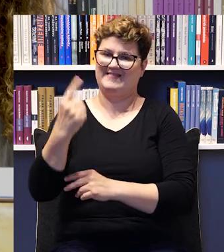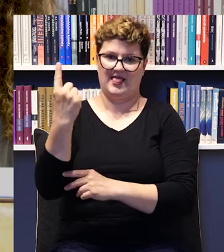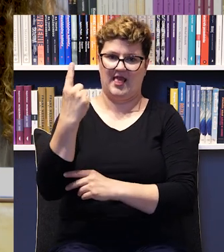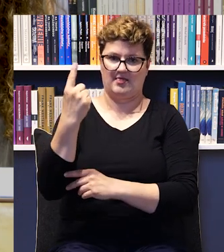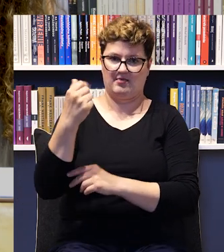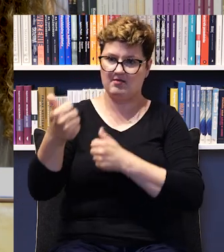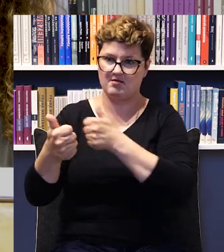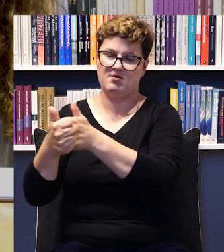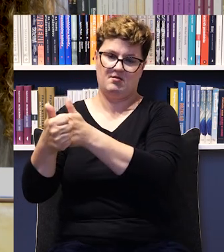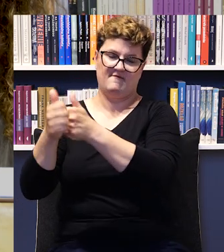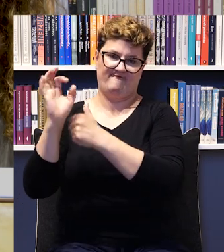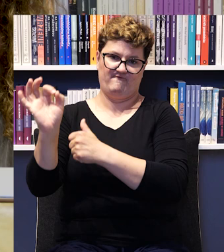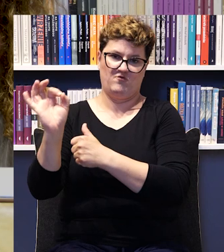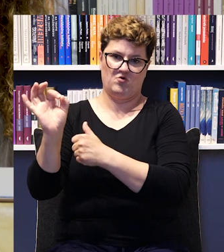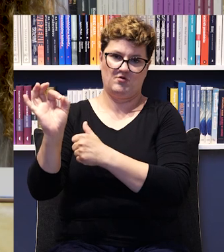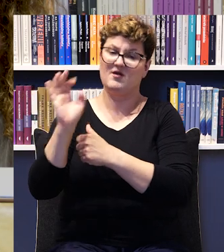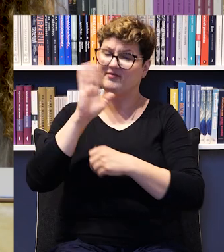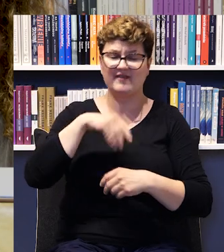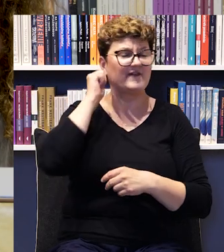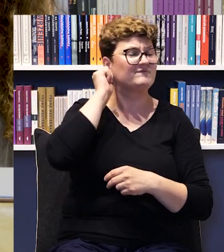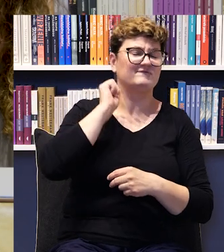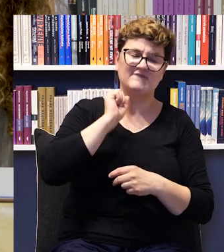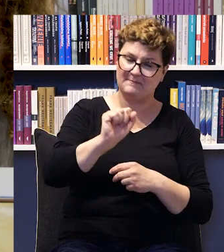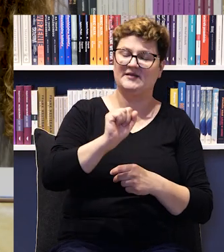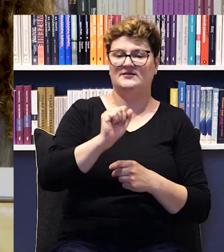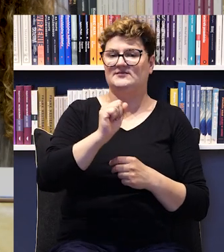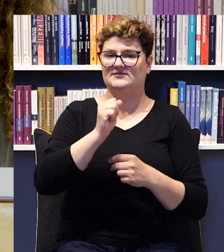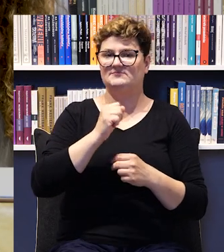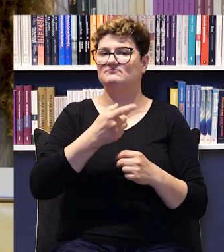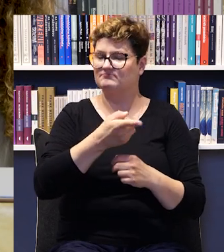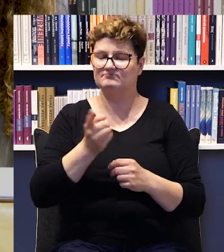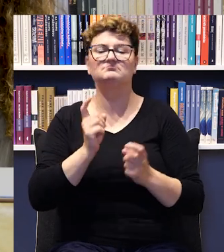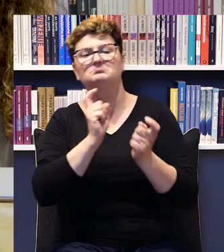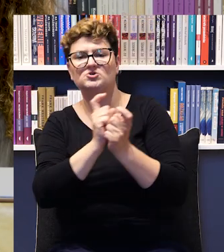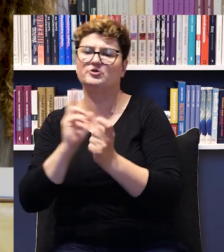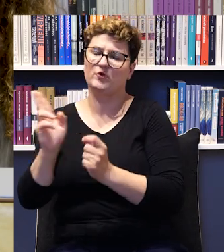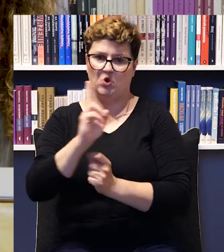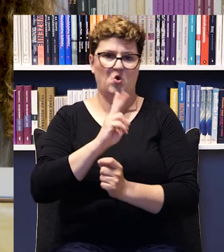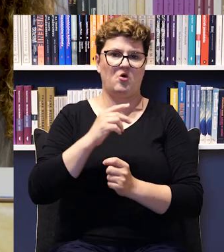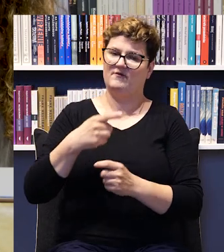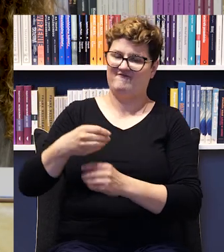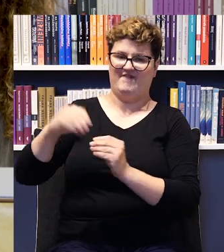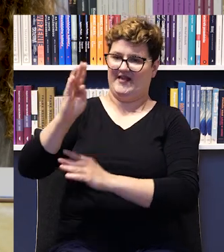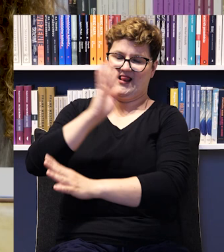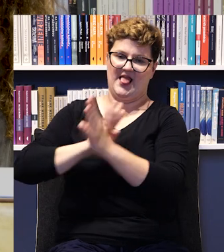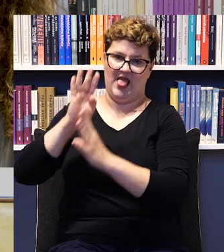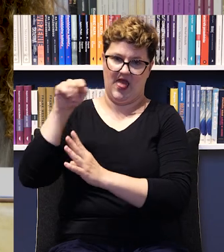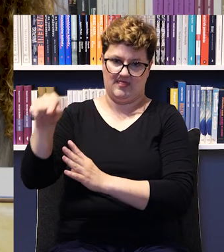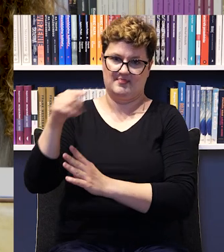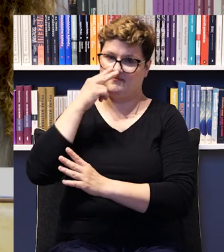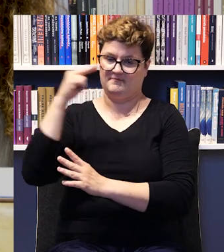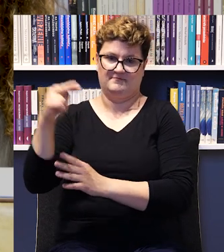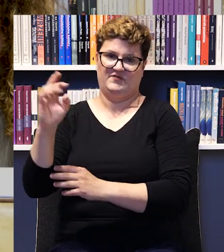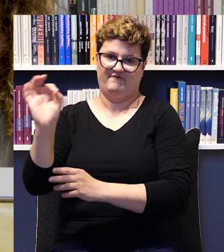nie? I z tej, nawet w feministycznych narracjach, tych, które są anty, przyjmuje się bardziej to klienckie spojrzenie i że to jest